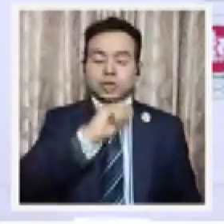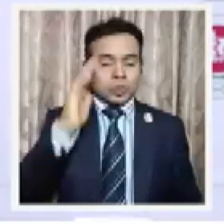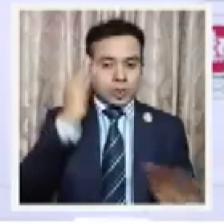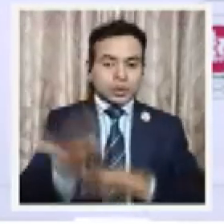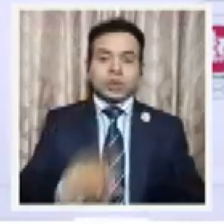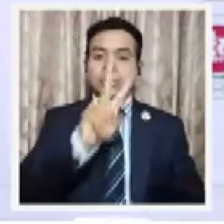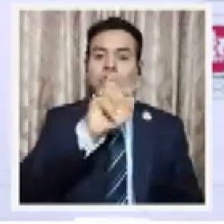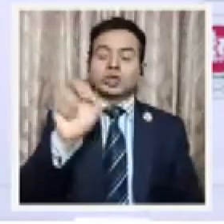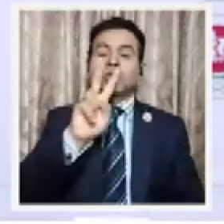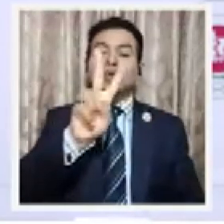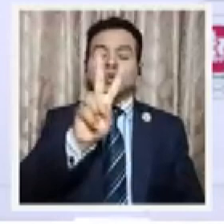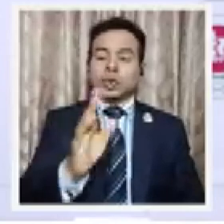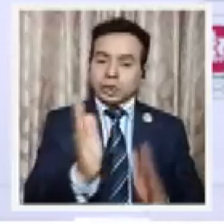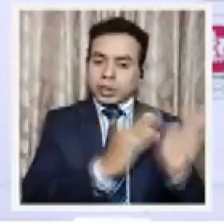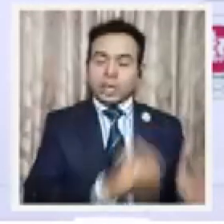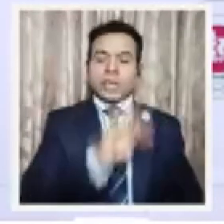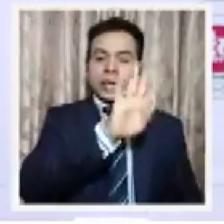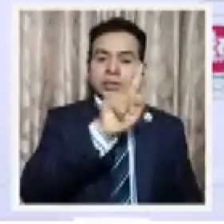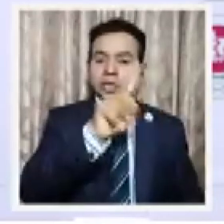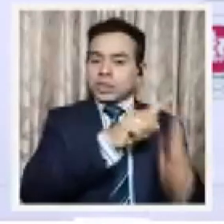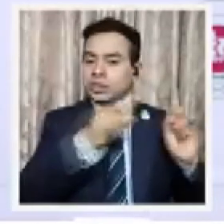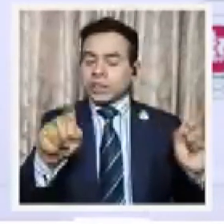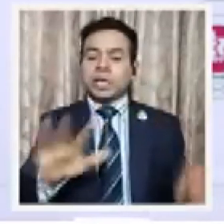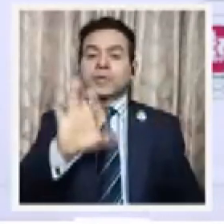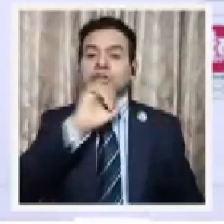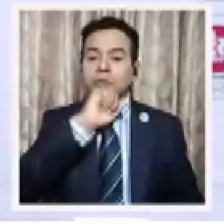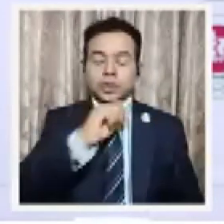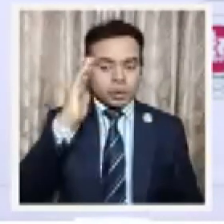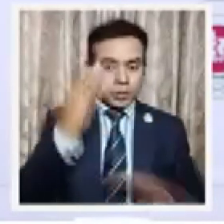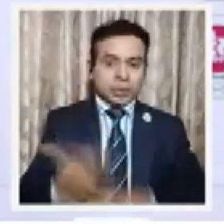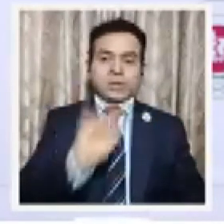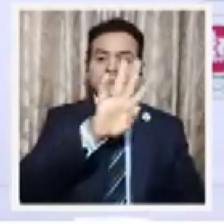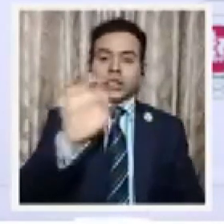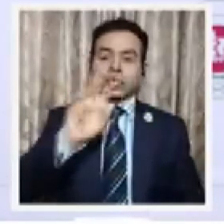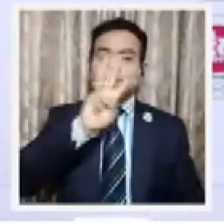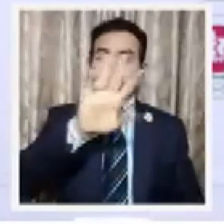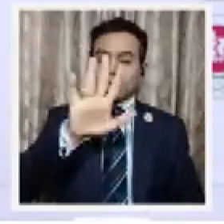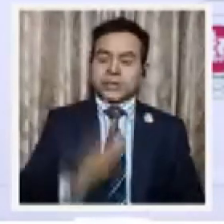21 থেকে 30 বছর 85 জন 2.76%, 31 থেকে 40 বছর 202 জন